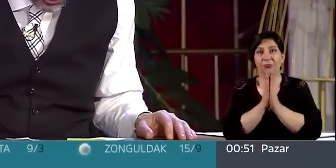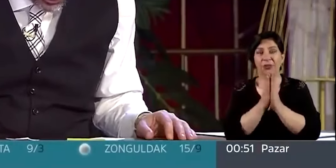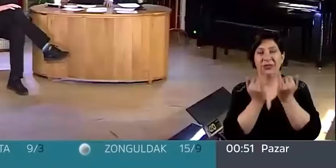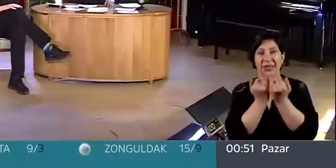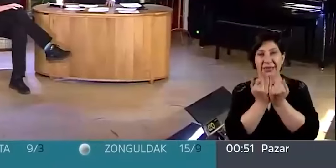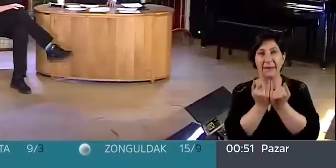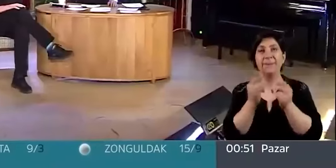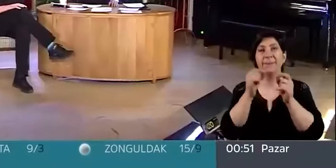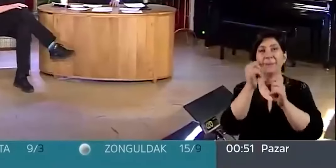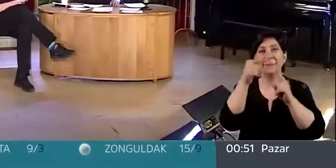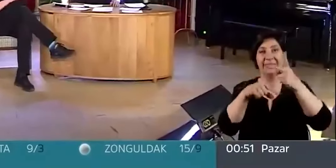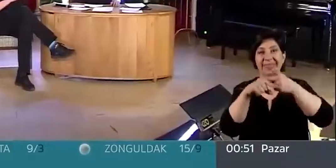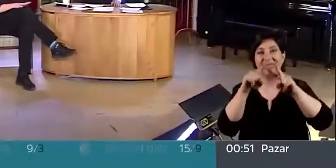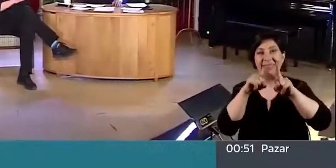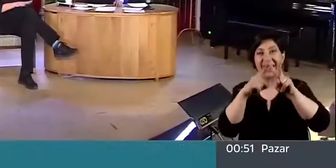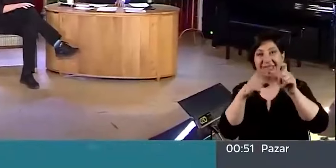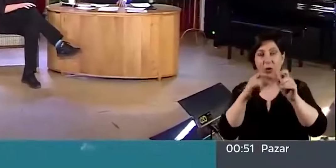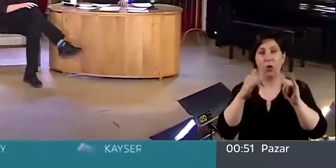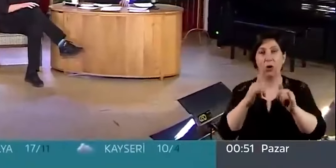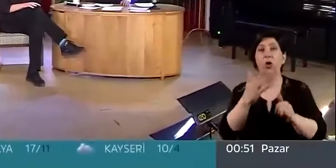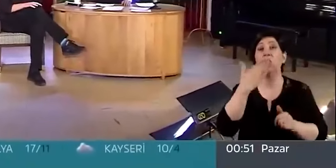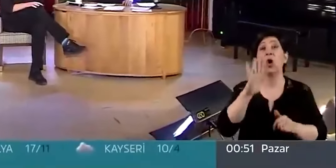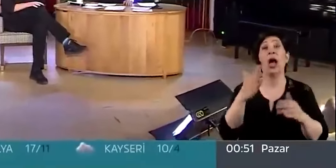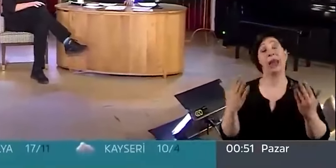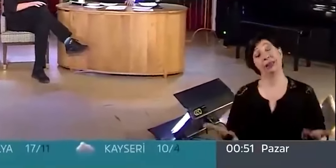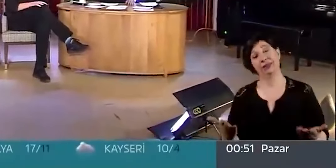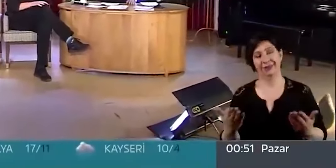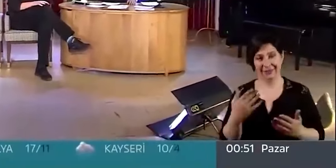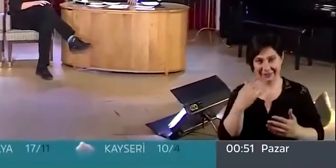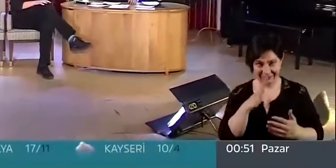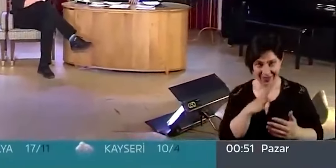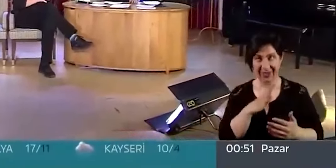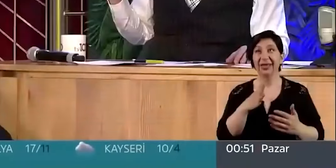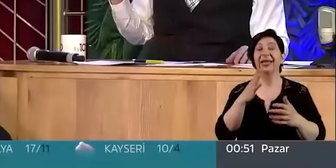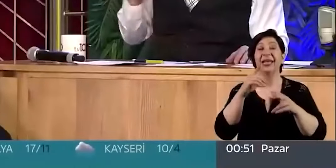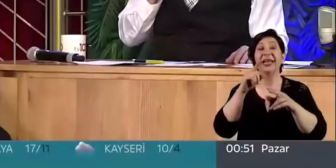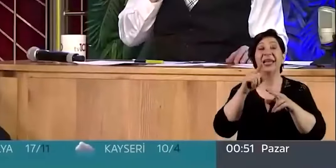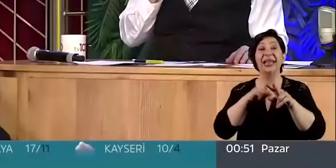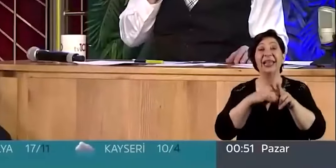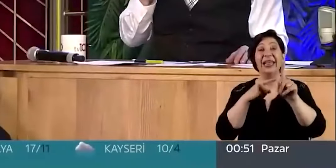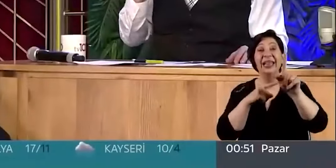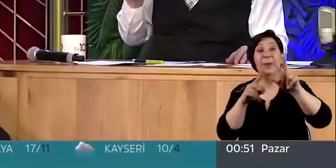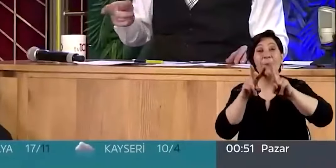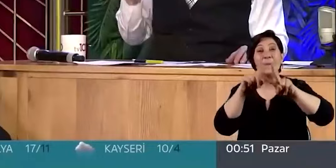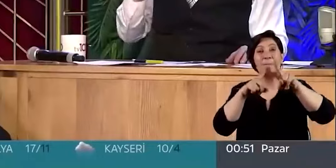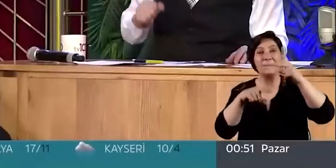Kardeşler, Bizans Oyunları. Doğru söylüyorum değil mi? Şey var, Yok Artık var. Yok Artık filmi. Ha, evet. Ve Yılmaz Hoca'nın Organize İşleri